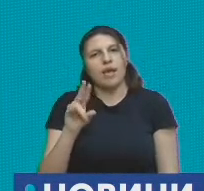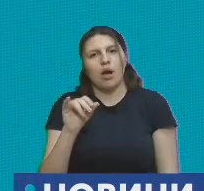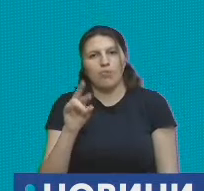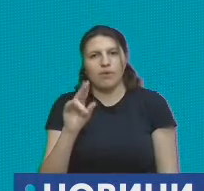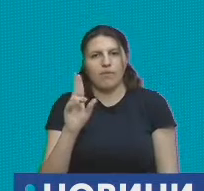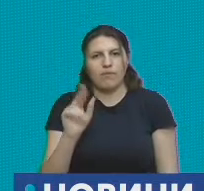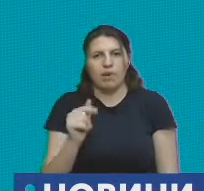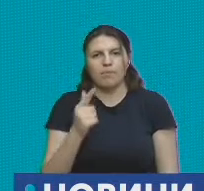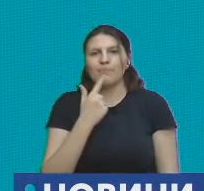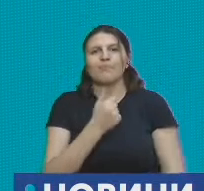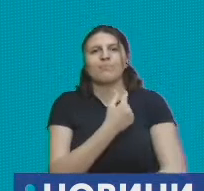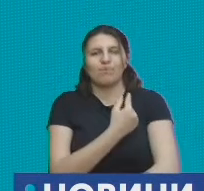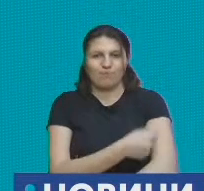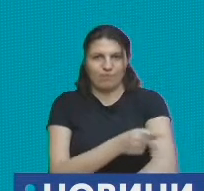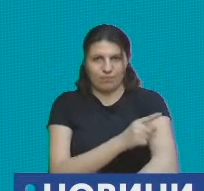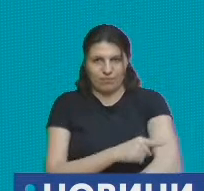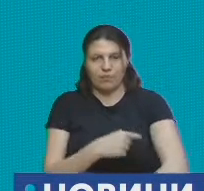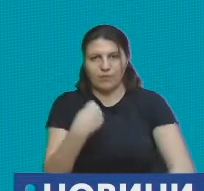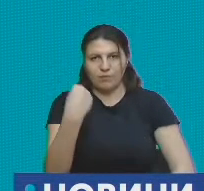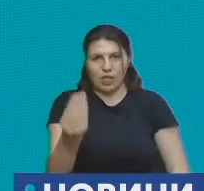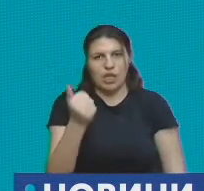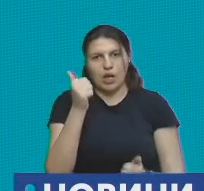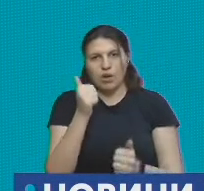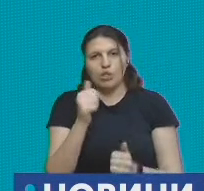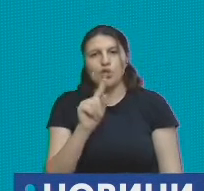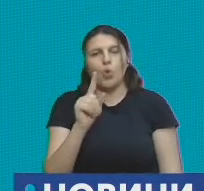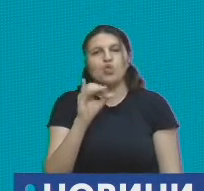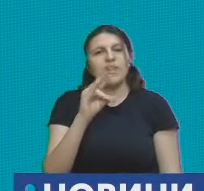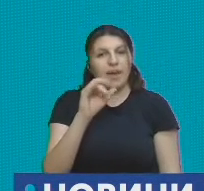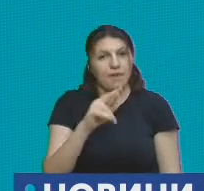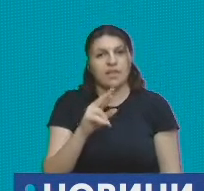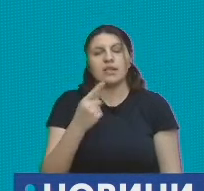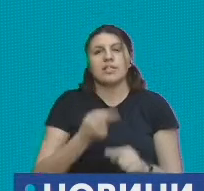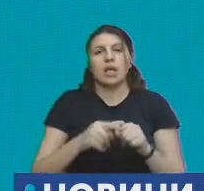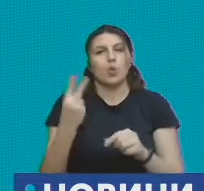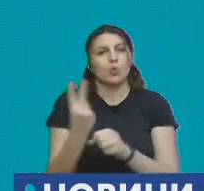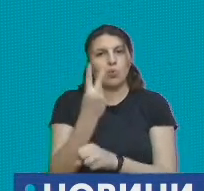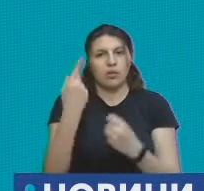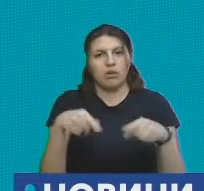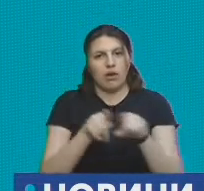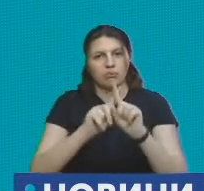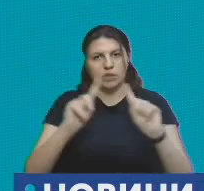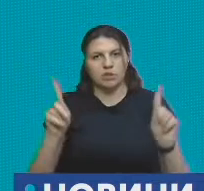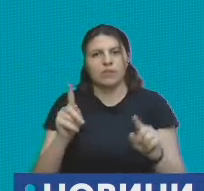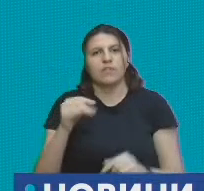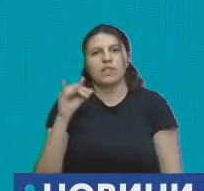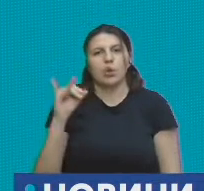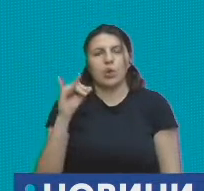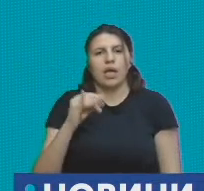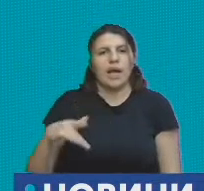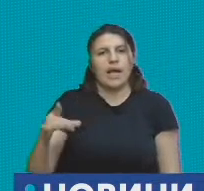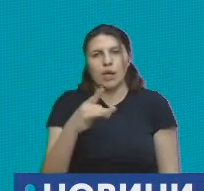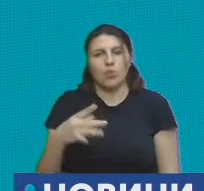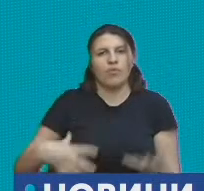видає міжнародне представництво Червоного Хреста, що у Женеві. Це друга така відзнака в історії регіону. В усьому світі